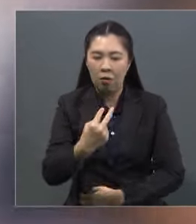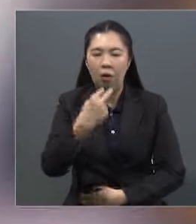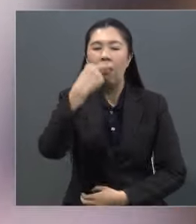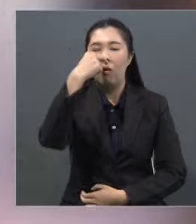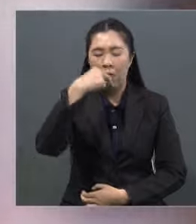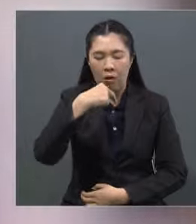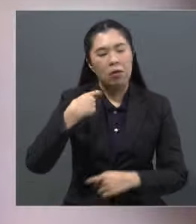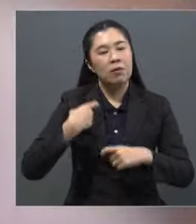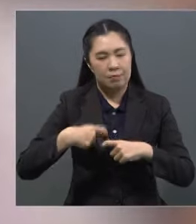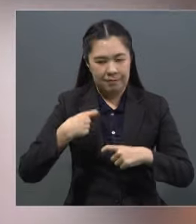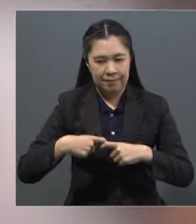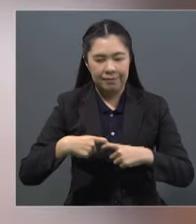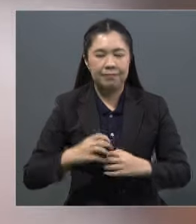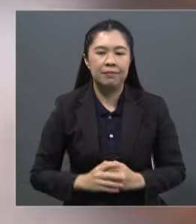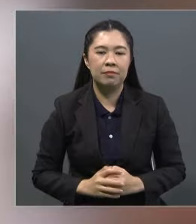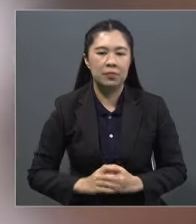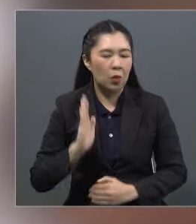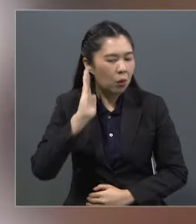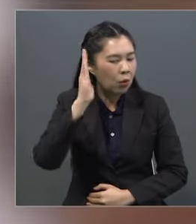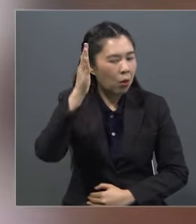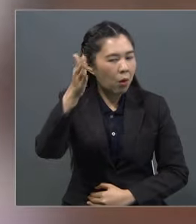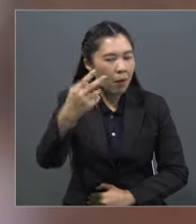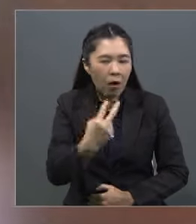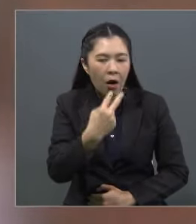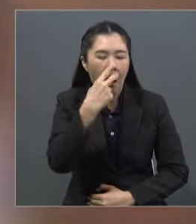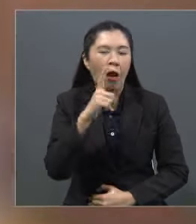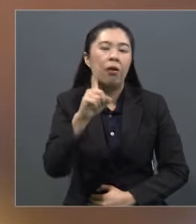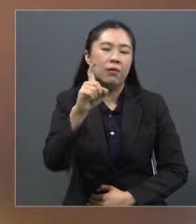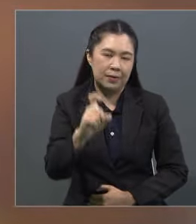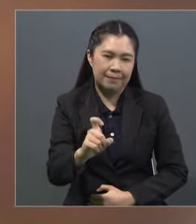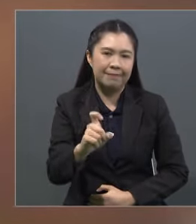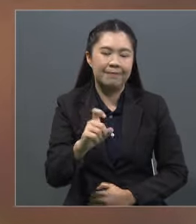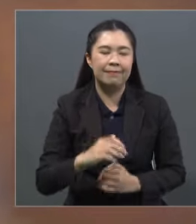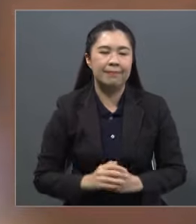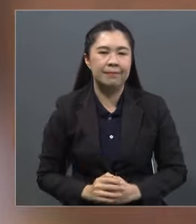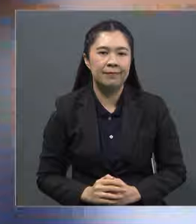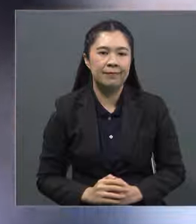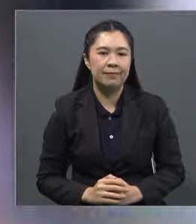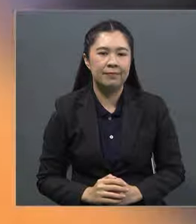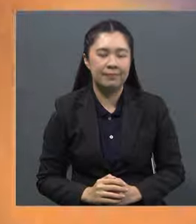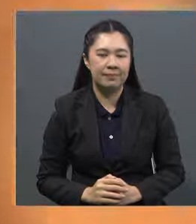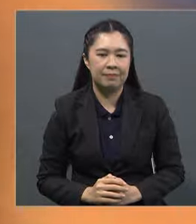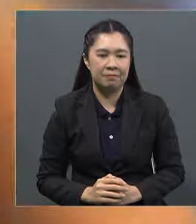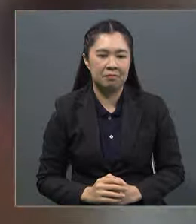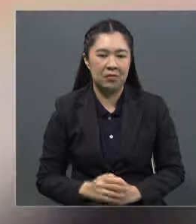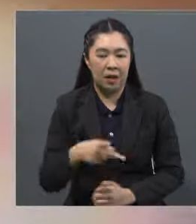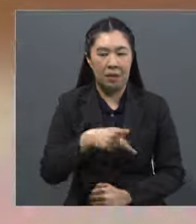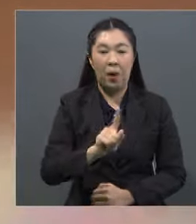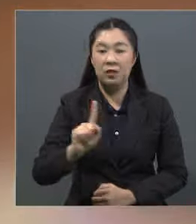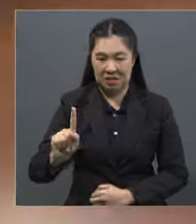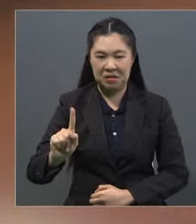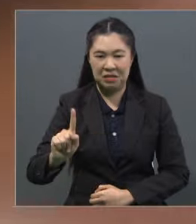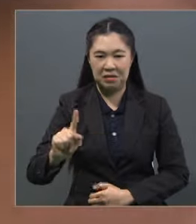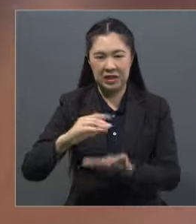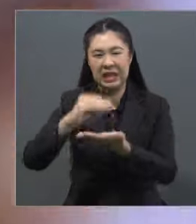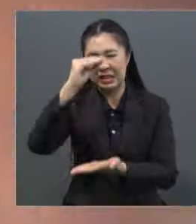ากแล้ววันหนึ่งหนูก็จะหายใจไม่ออกแล้วหนูก็จะตาย ดูสิเนี่ยเด็กป.หนึ่งบางทีพูดไม่